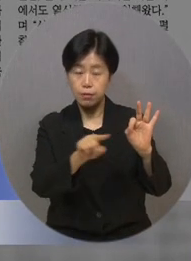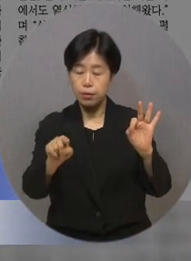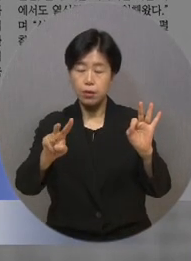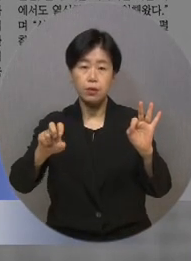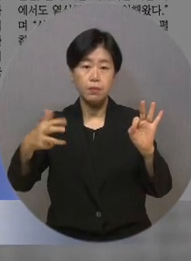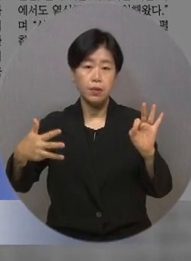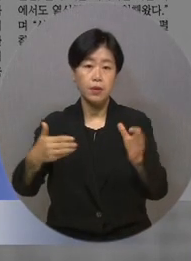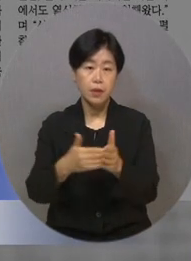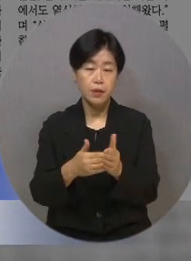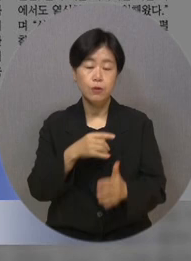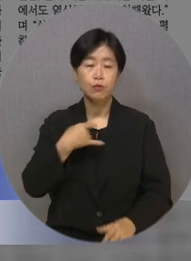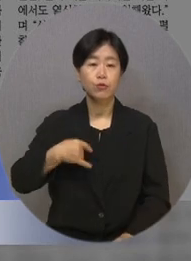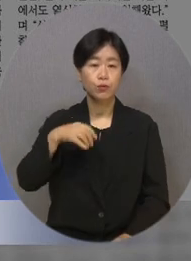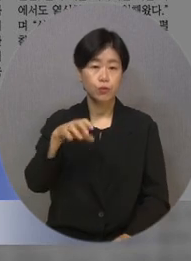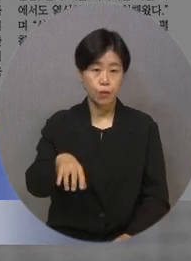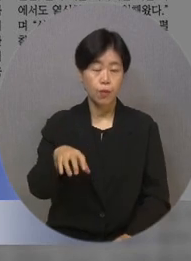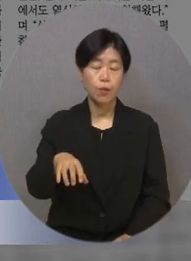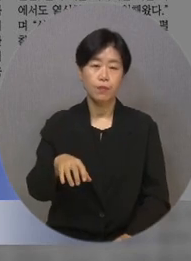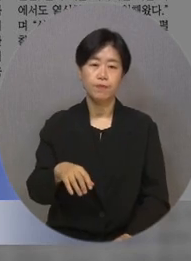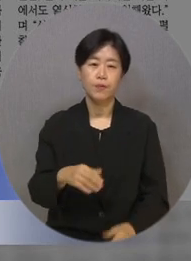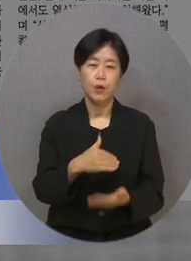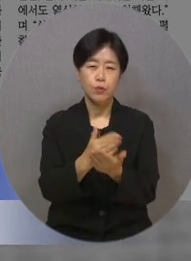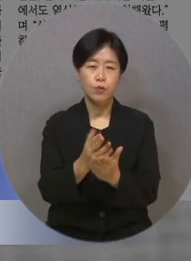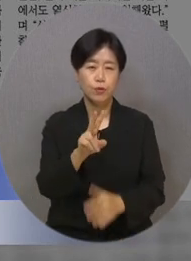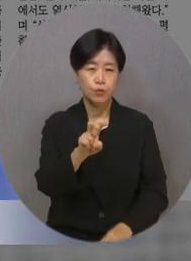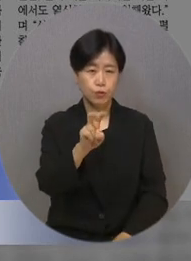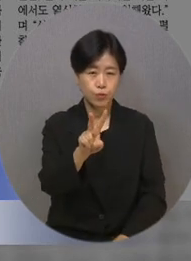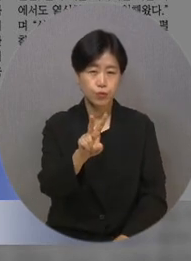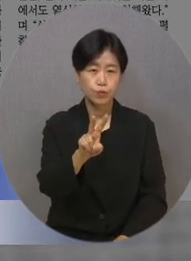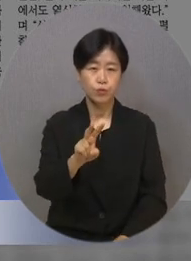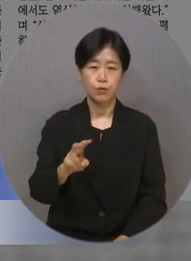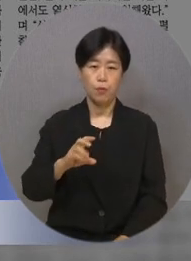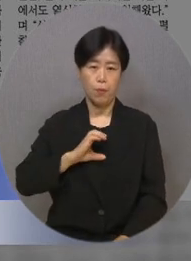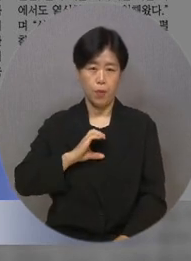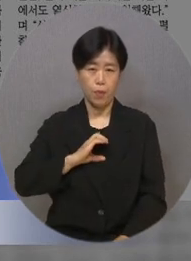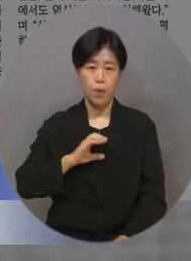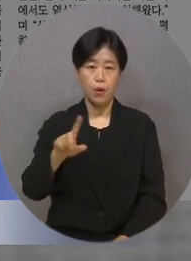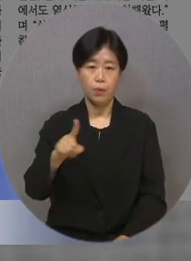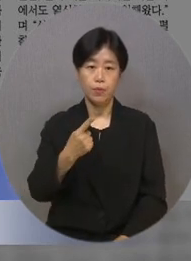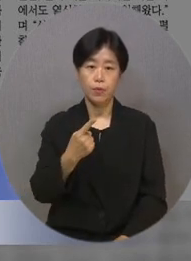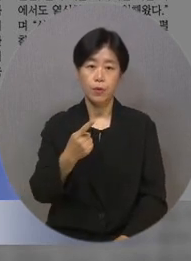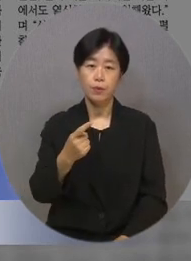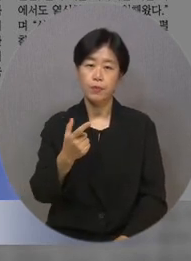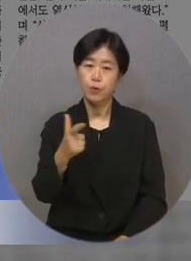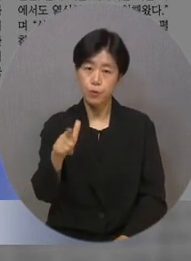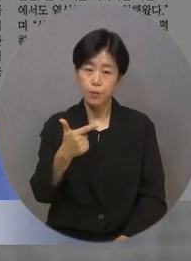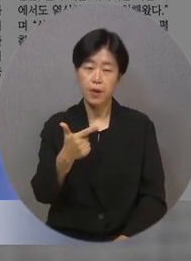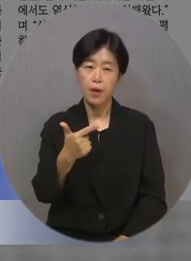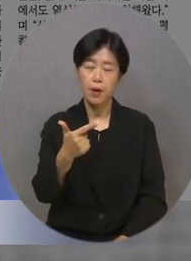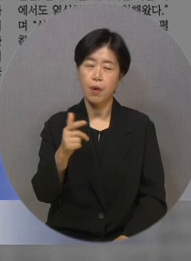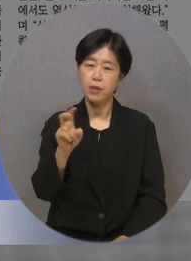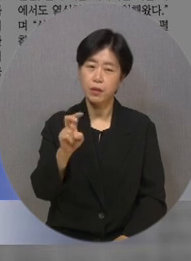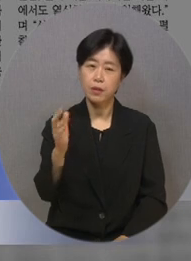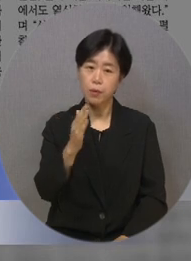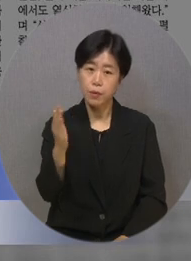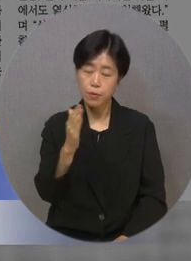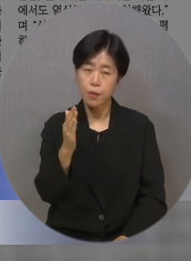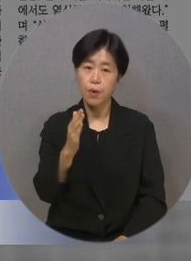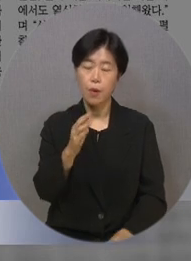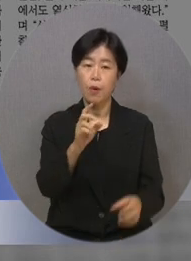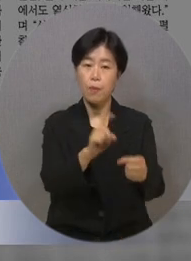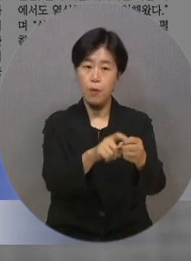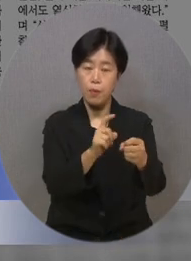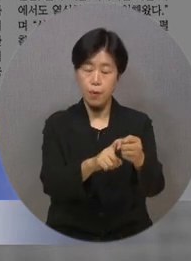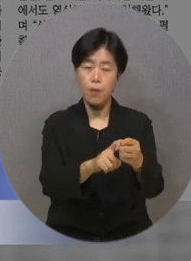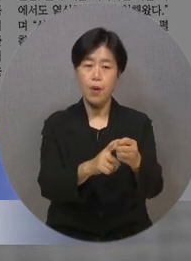대회는 총 22개 종목 616 개의 메달을 두고 45개국 3,800여 명의 장애인 선수들이